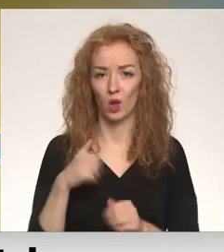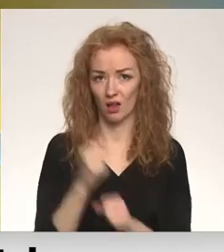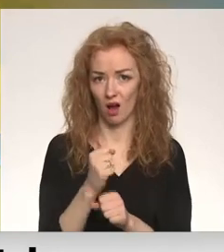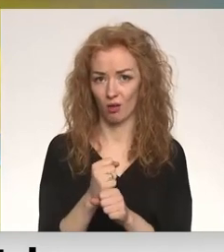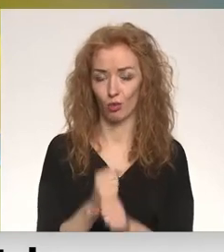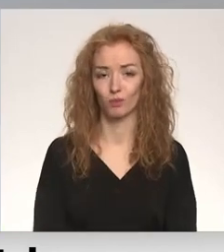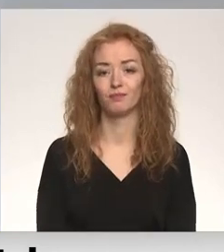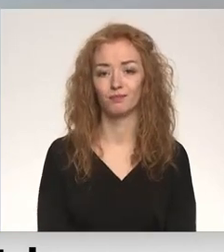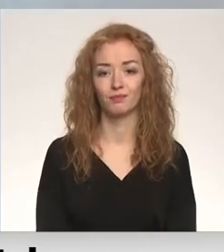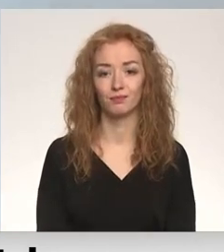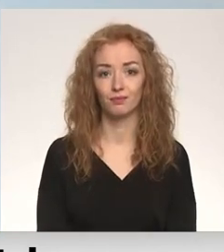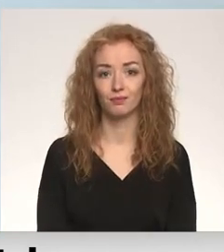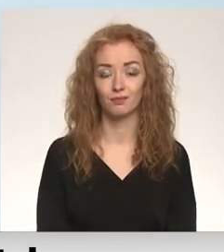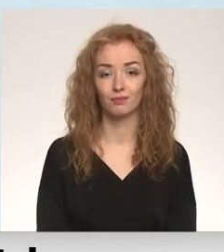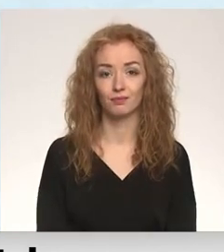Freidenfelds.